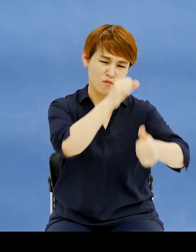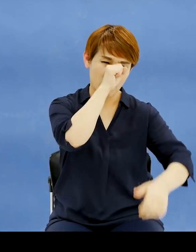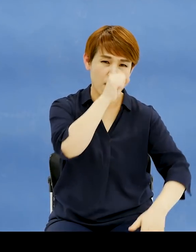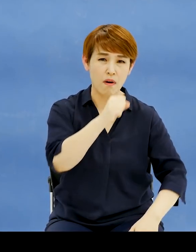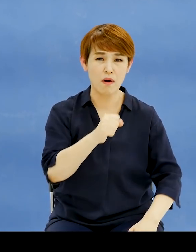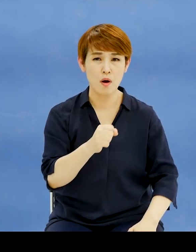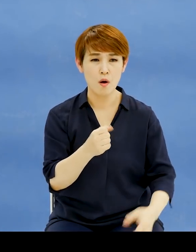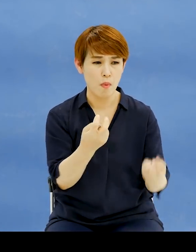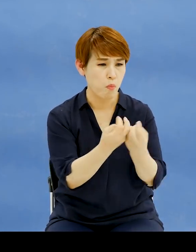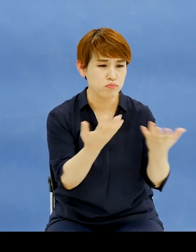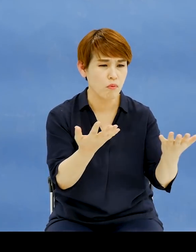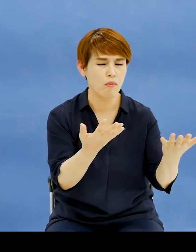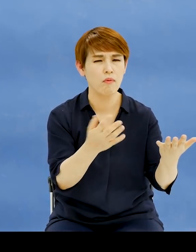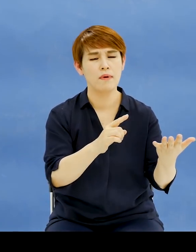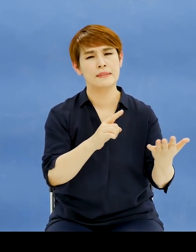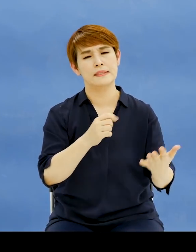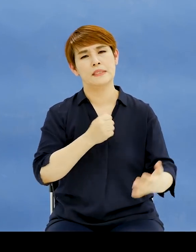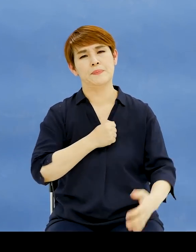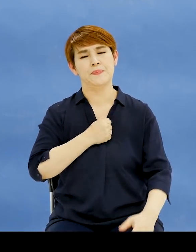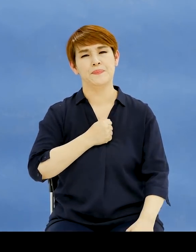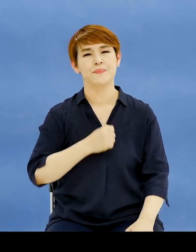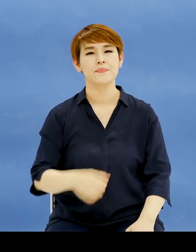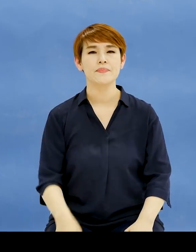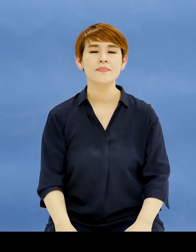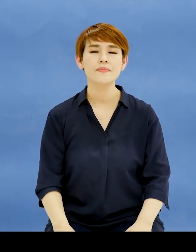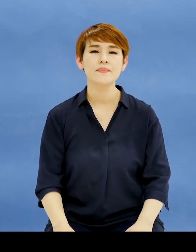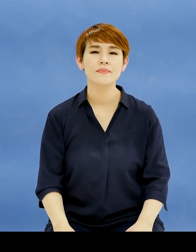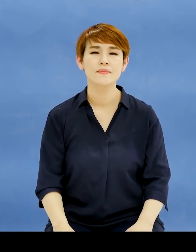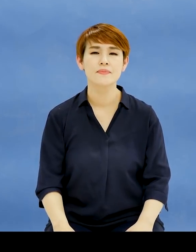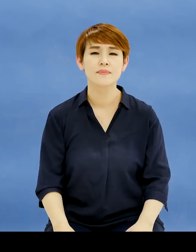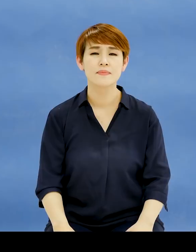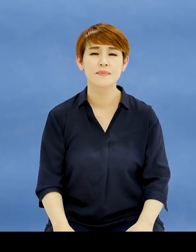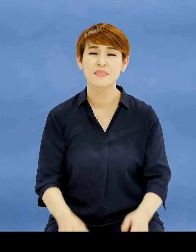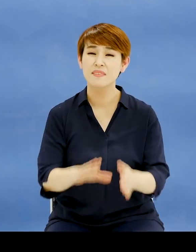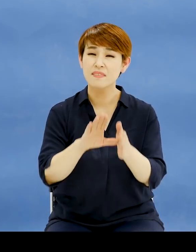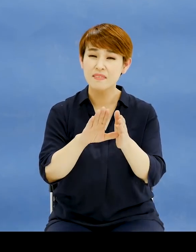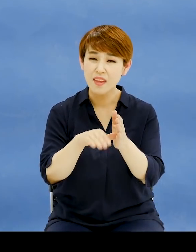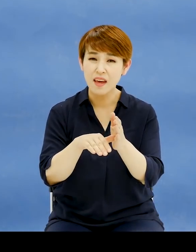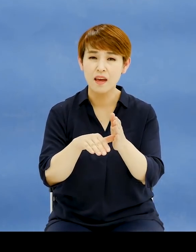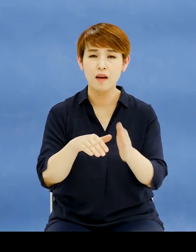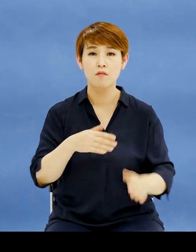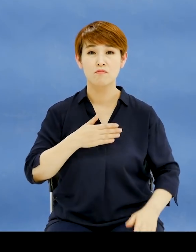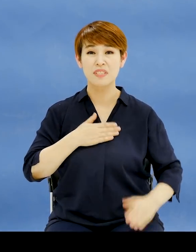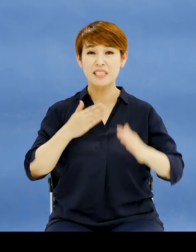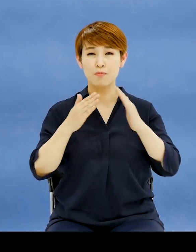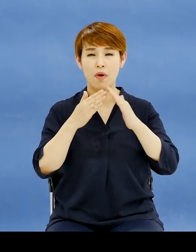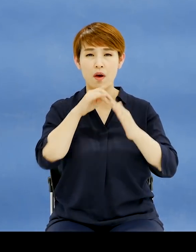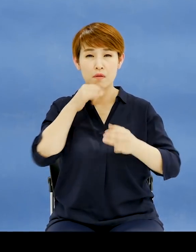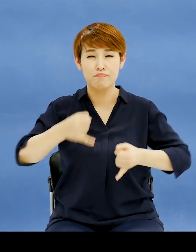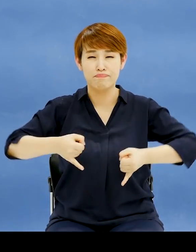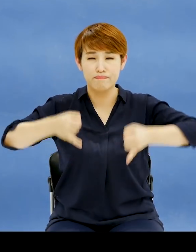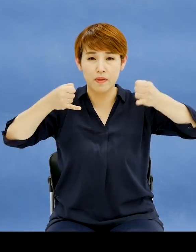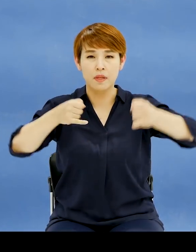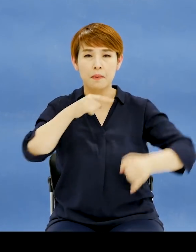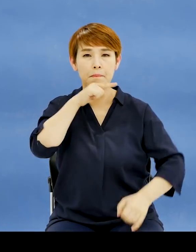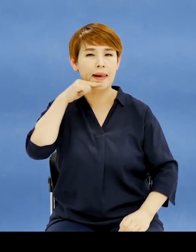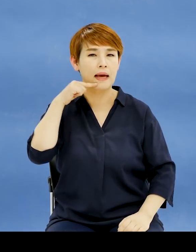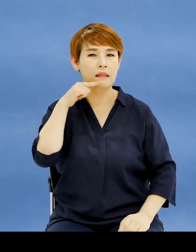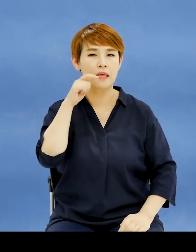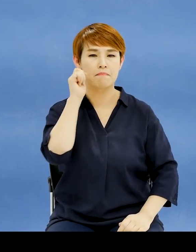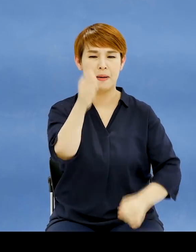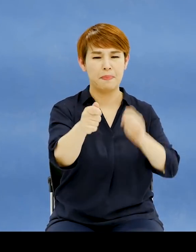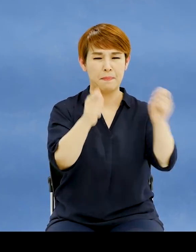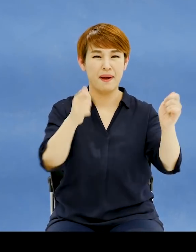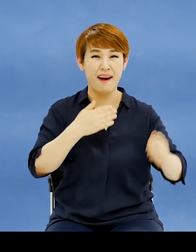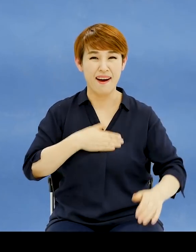빨리 좀 풀어주시든가요. 근데 그런 삶 가운데서 저희 집에 막 빨간 딱지도 붙고 그랬거든요.